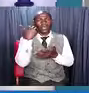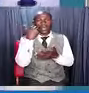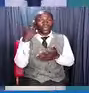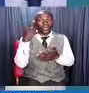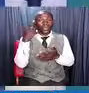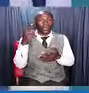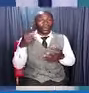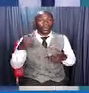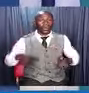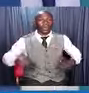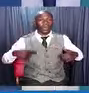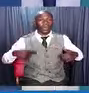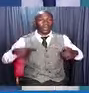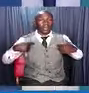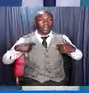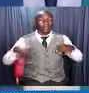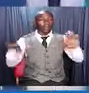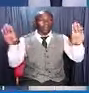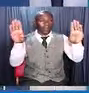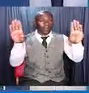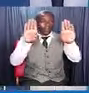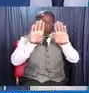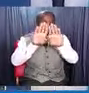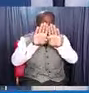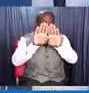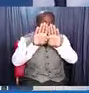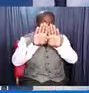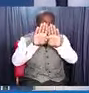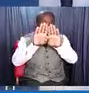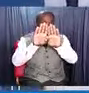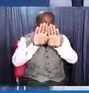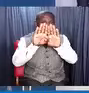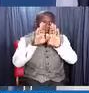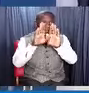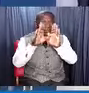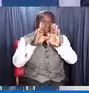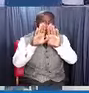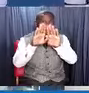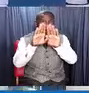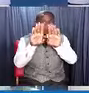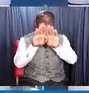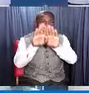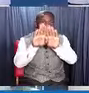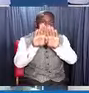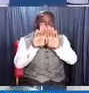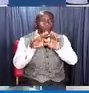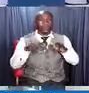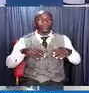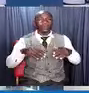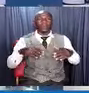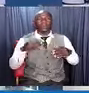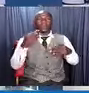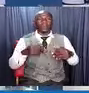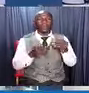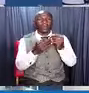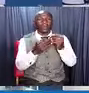Wewe mzima funga mlango na magogo. You who is good close your door. Usidharau mtu maana ana unyonge. Don't despise anybody who is weak. Usidharau Mungu maana